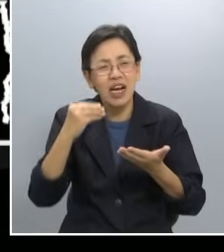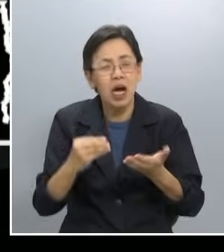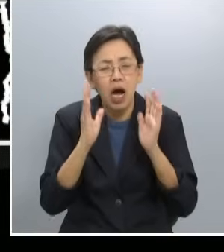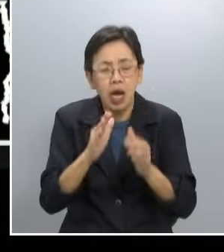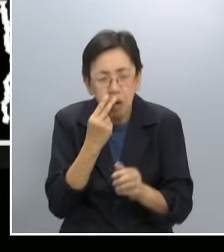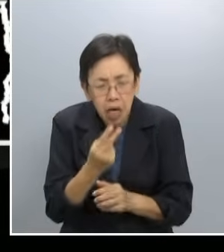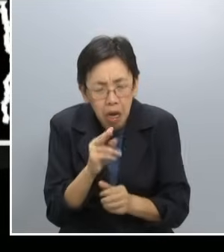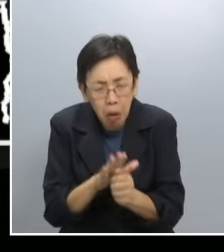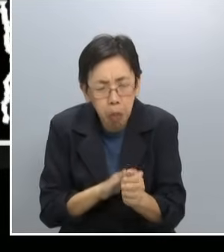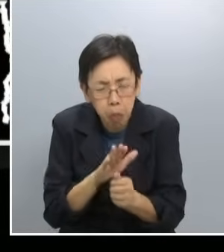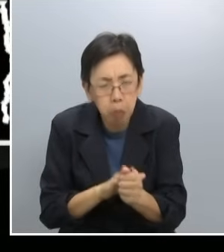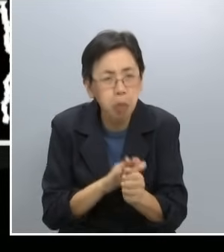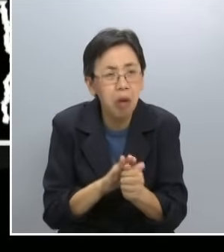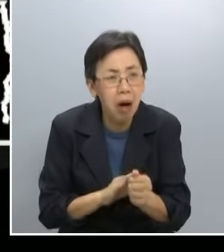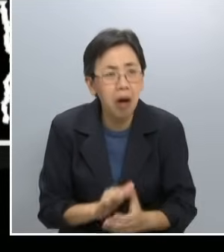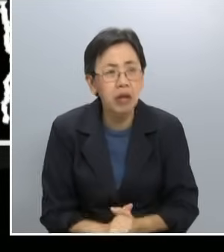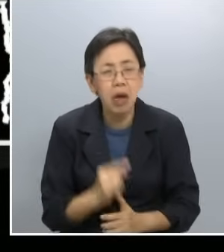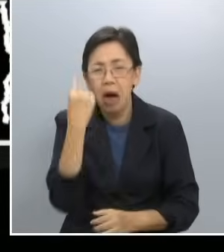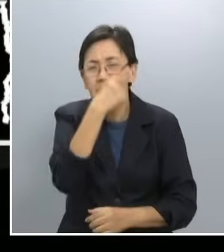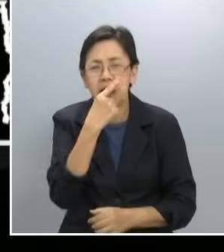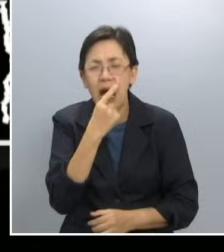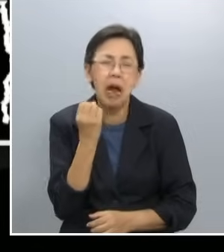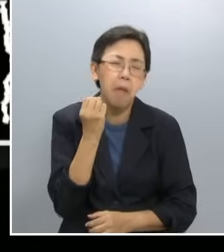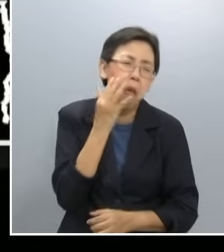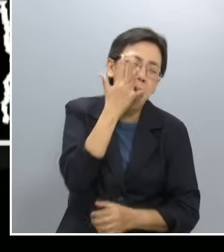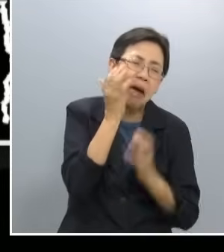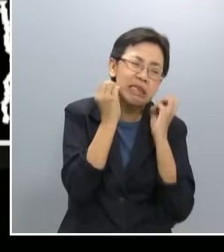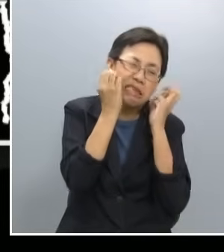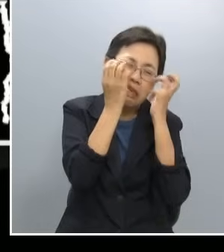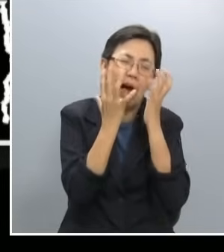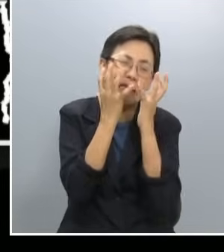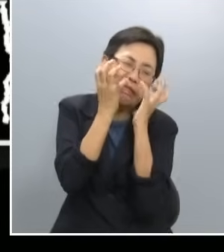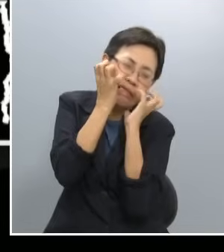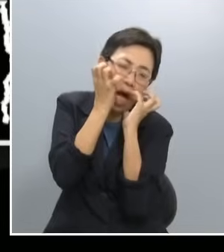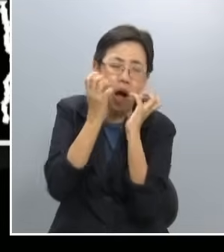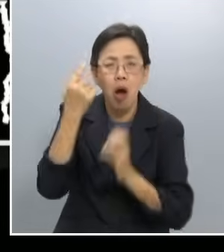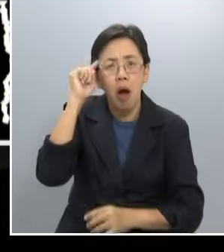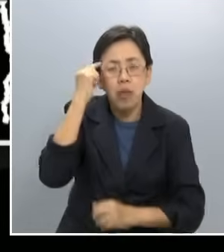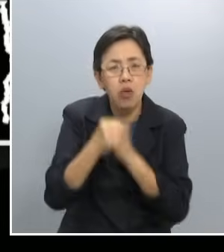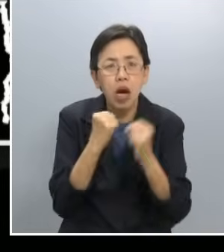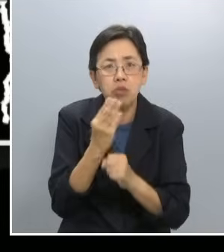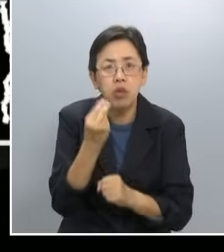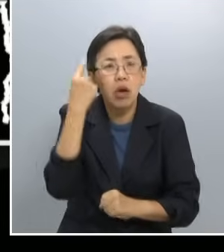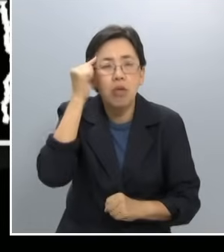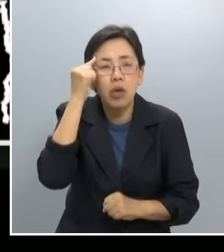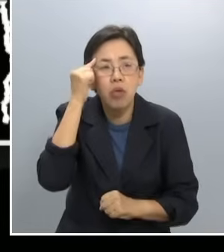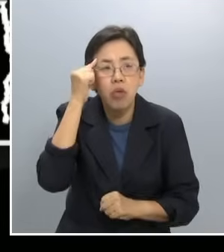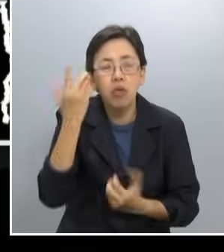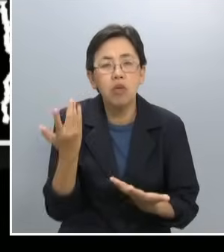สงสารแล้วเตั้งข้อสังเกตกันว่าพอใบหน้าโดนแผลเยอะๆอ่ะค่ะมันดูไวไม่ออกดูอายุไม่ออก